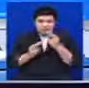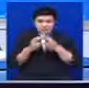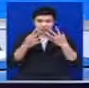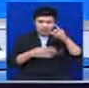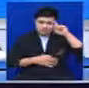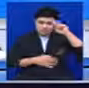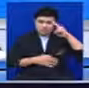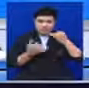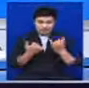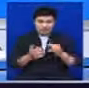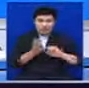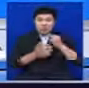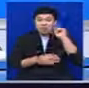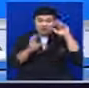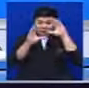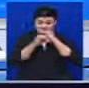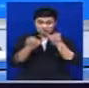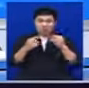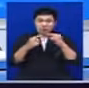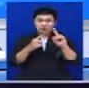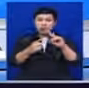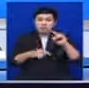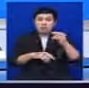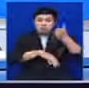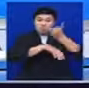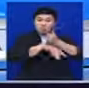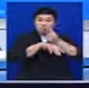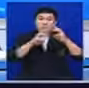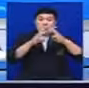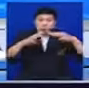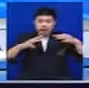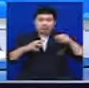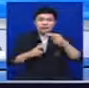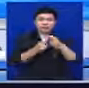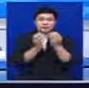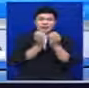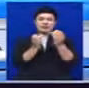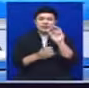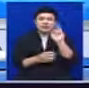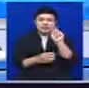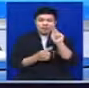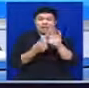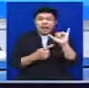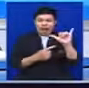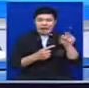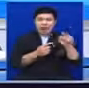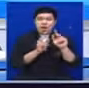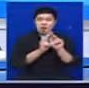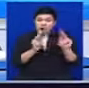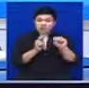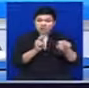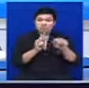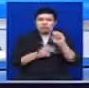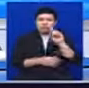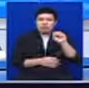ค่ะพักค่ำในช่วงนี้จะเริ่มกันที่คดีความคืบหน้าเจ้าวัดวัดพระธรรมกายกันก่อนนะคะโดยที่ประชุมคณะกรรมการสอบสวนคดีพิเศษได้